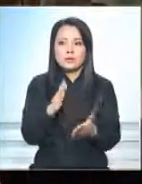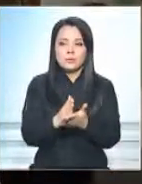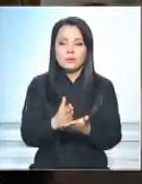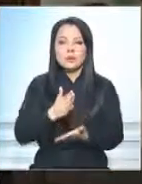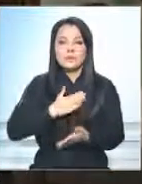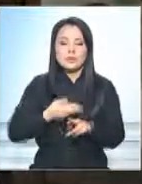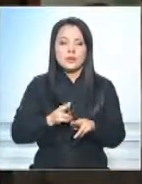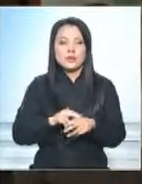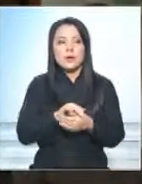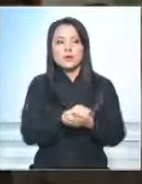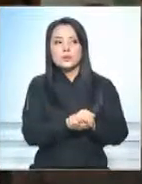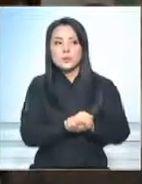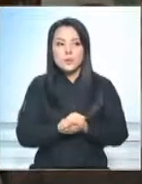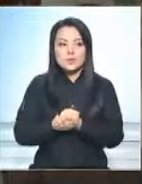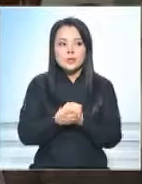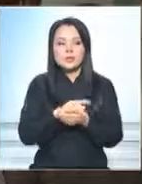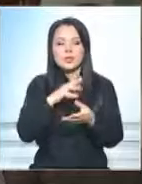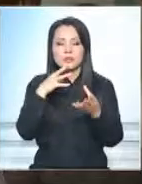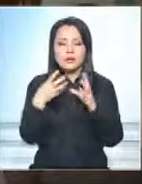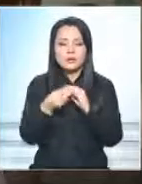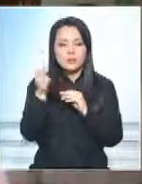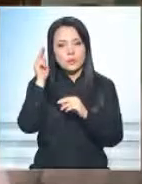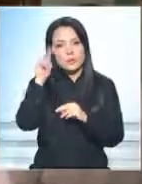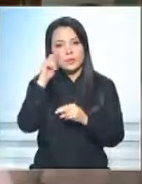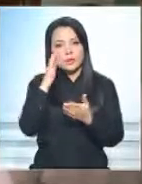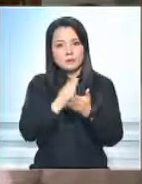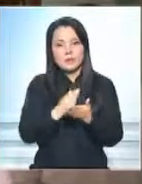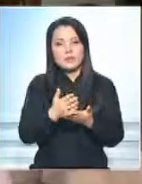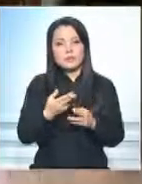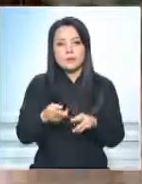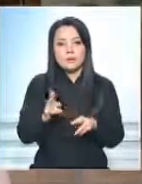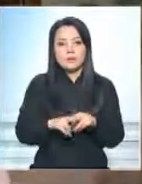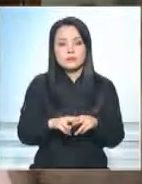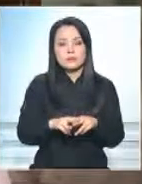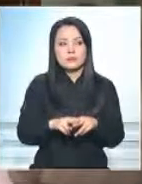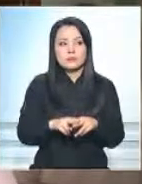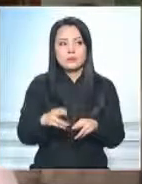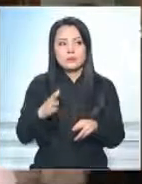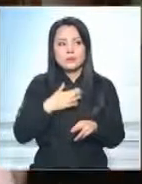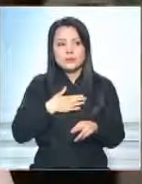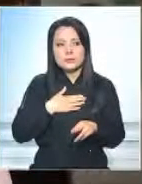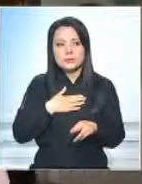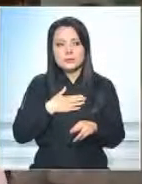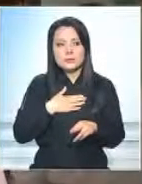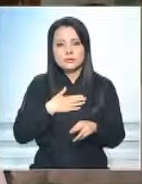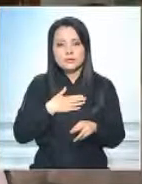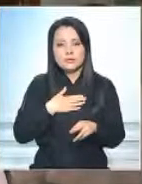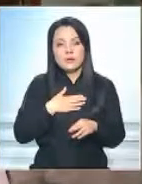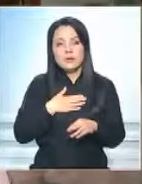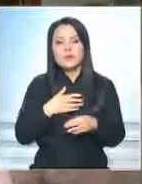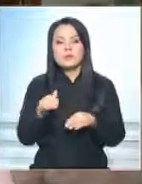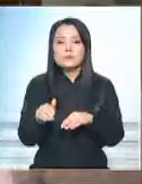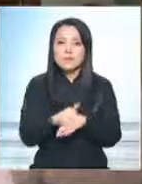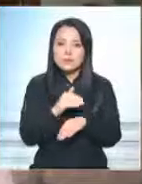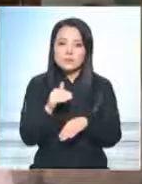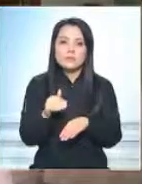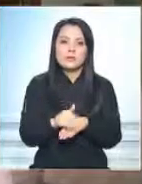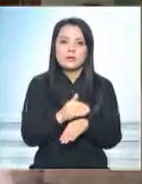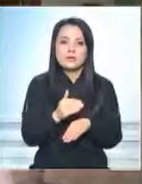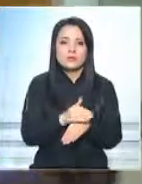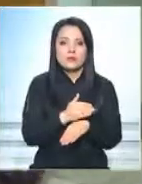Сарқылмайтын қуатты тірегімсің сен, отан. Мәңгі сұғып тұратын. Жүрегімсің сен, отан. Бізді мектепте өте